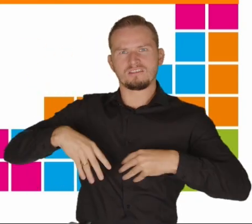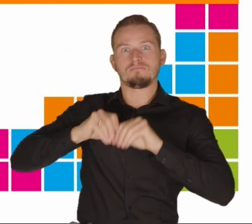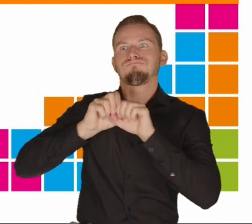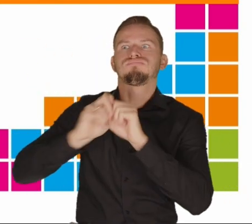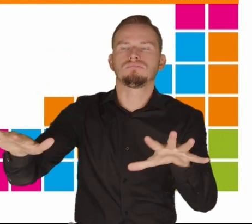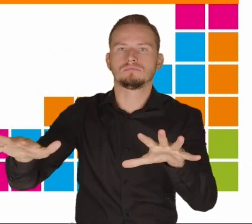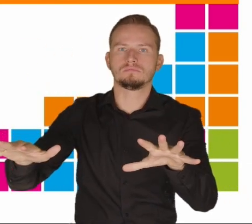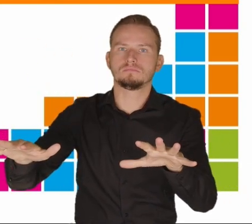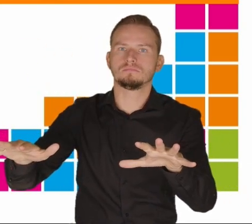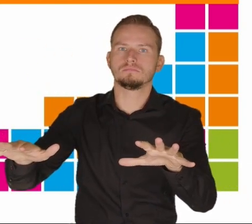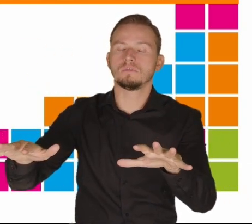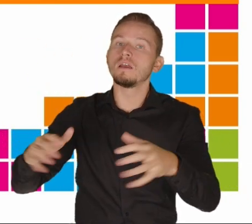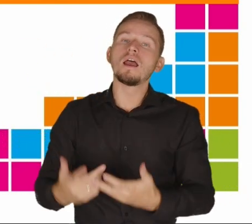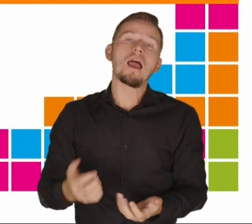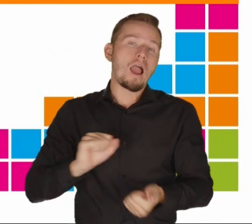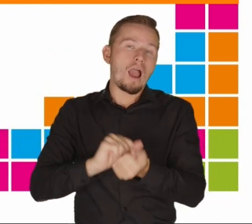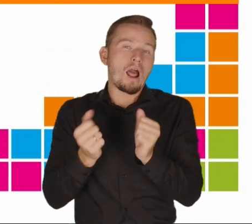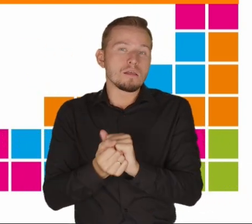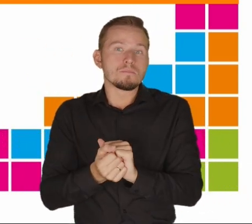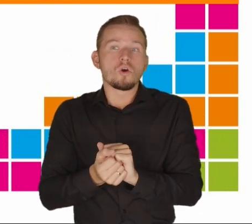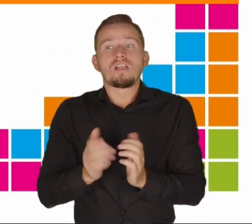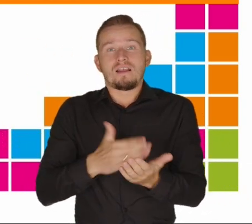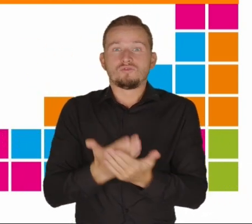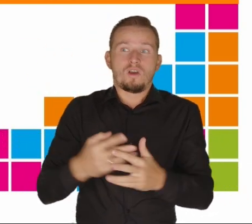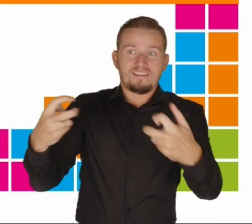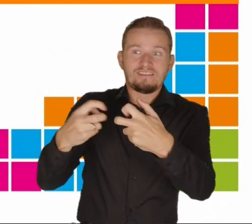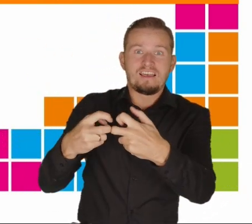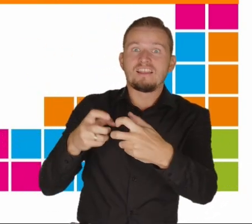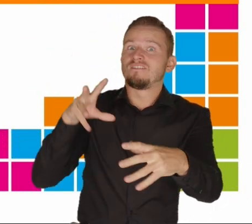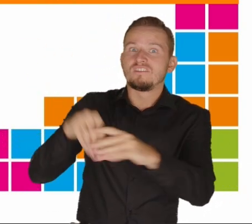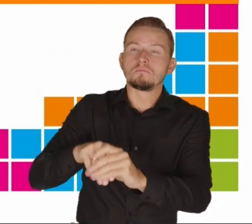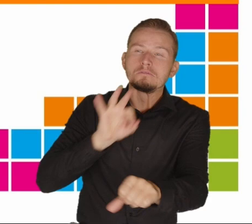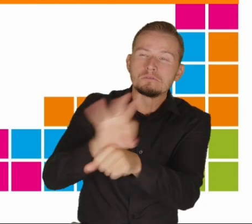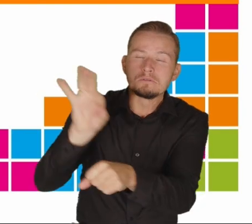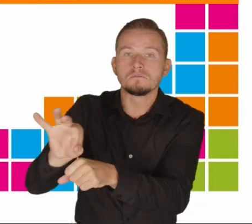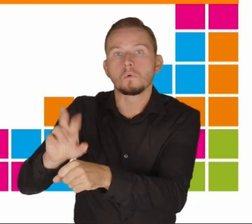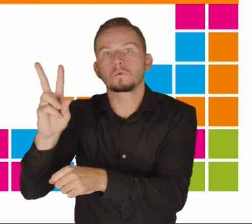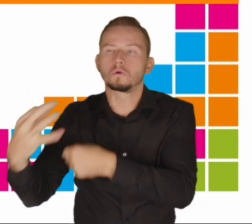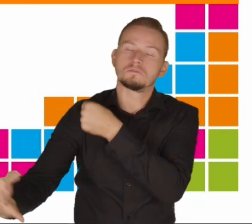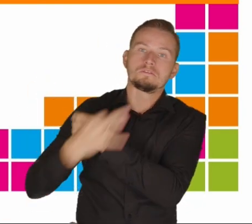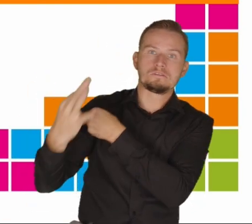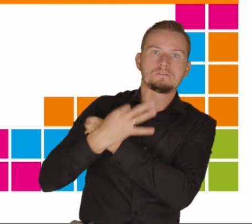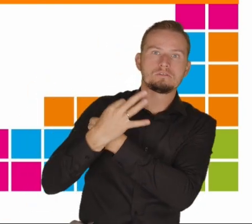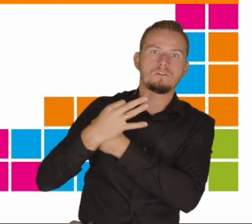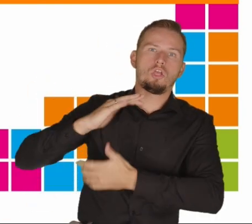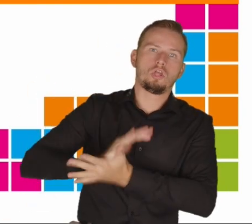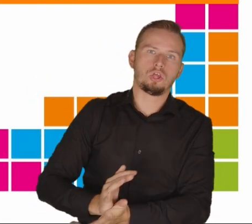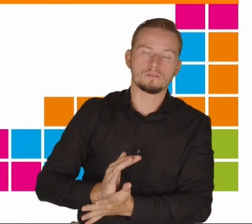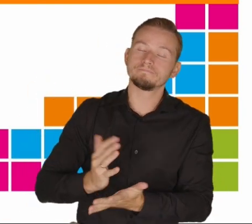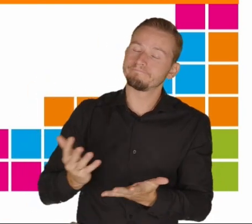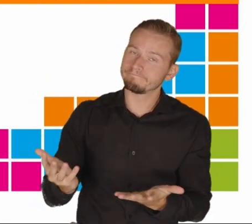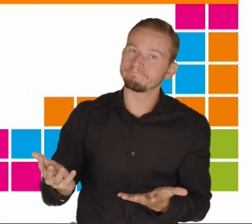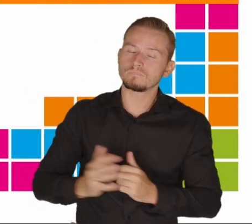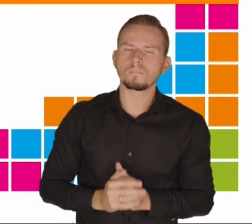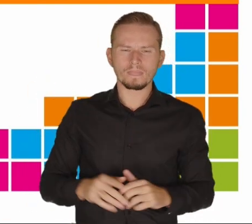widzieliście państwo, albo że będzie się prześladować lub będzie się prześladowanym w internecie. Może jeszcze powiem, wracając do TikToka,